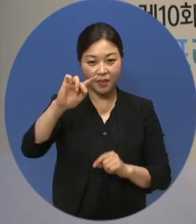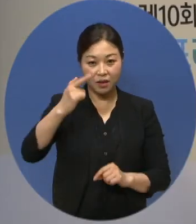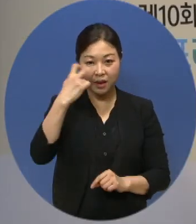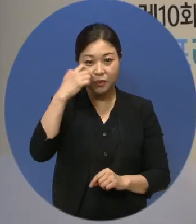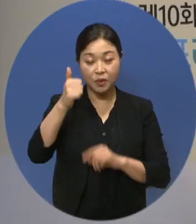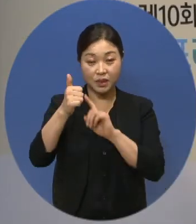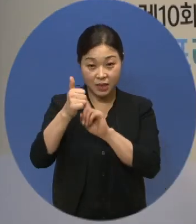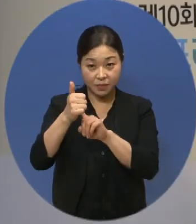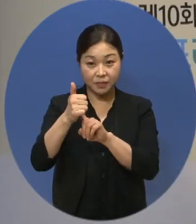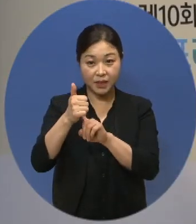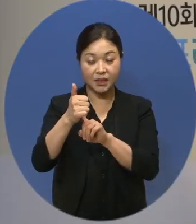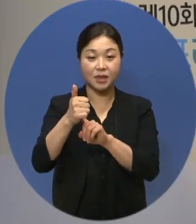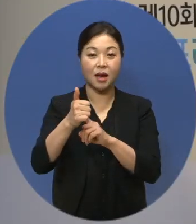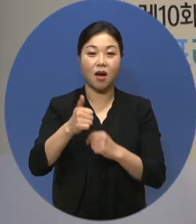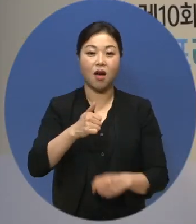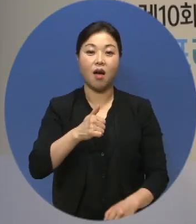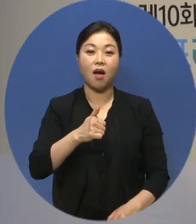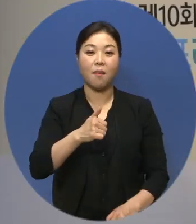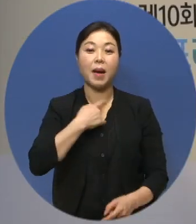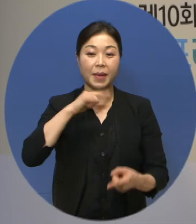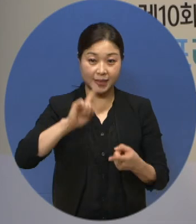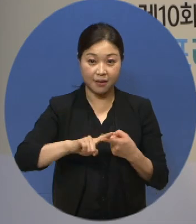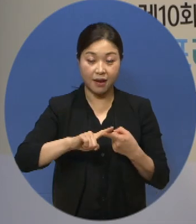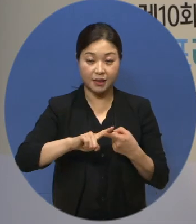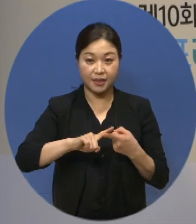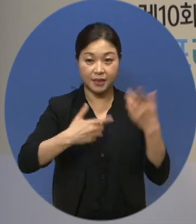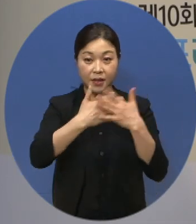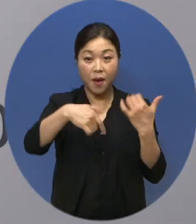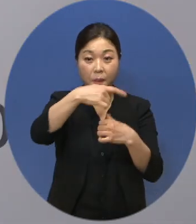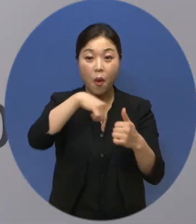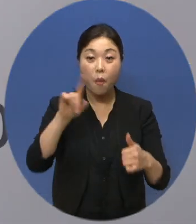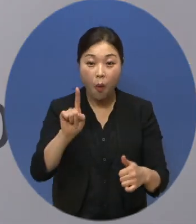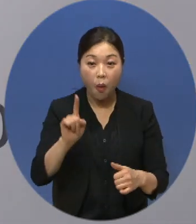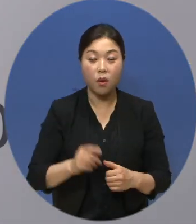에어컨의 명장면 어떤 장면인지 좀 꼽아주시죠.